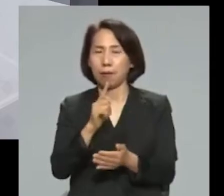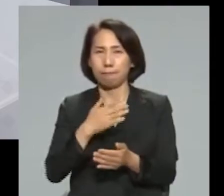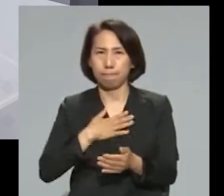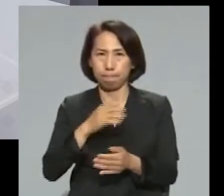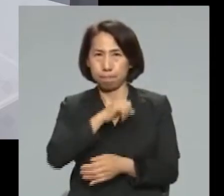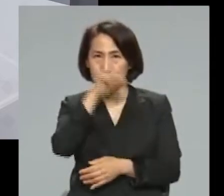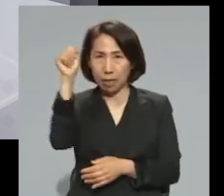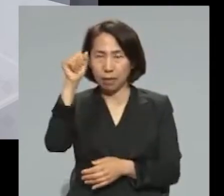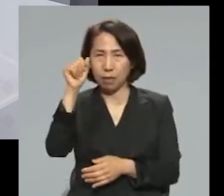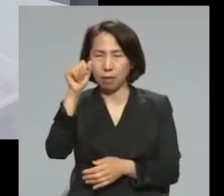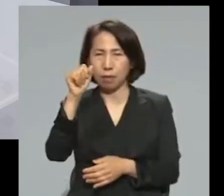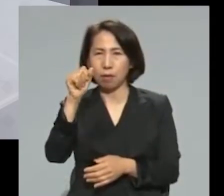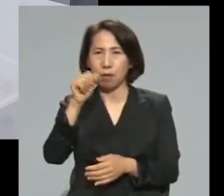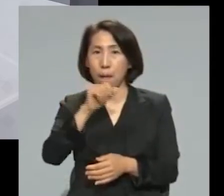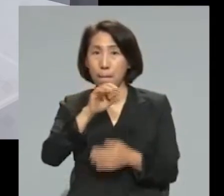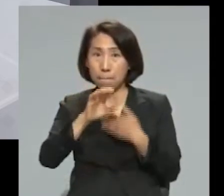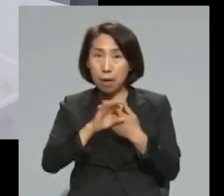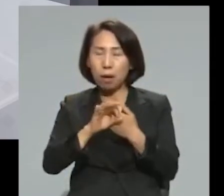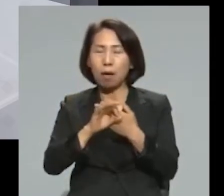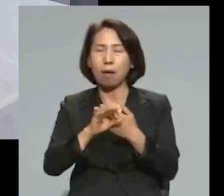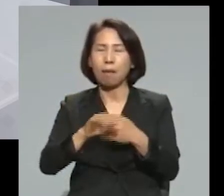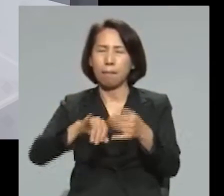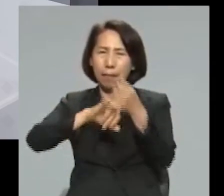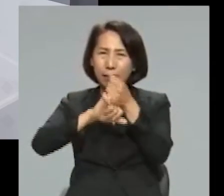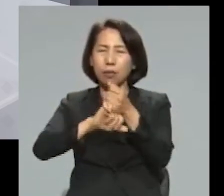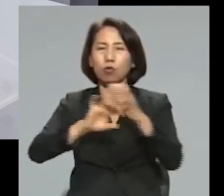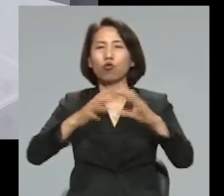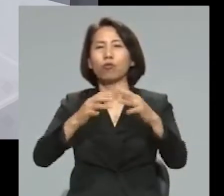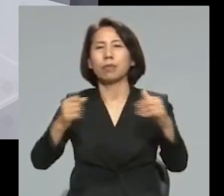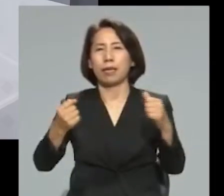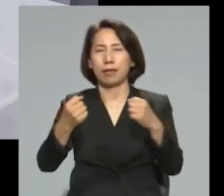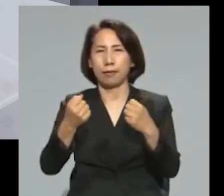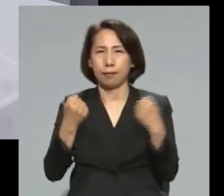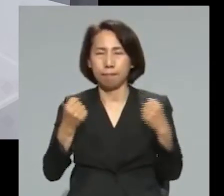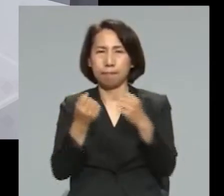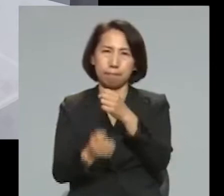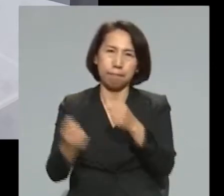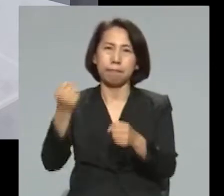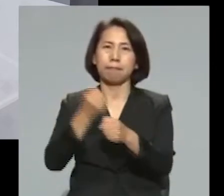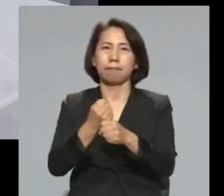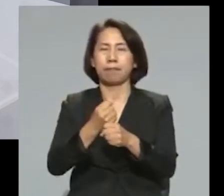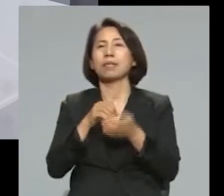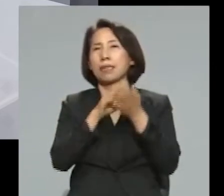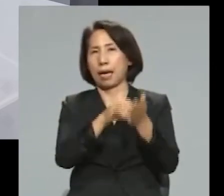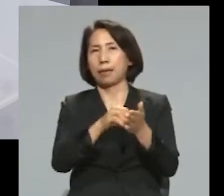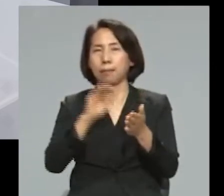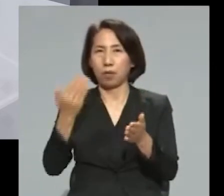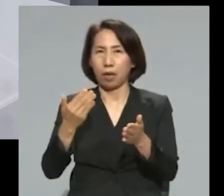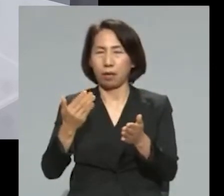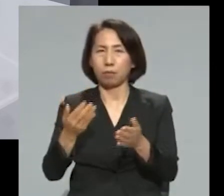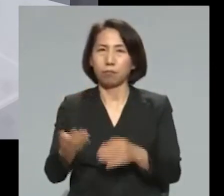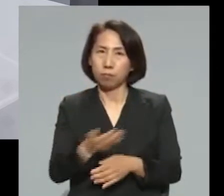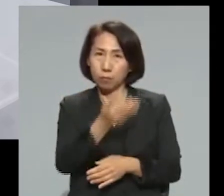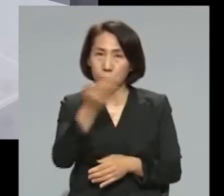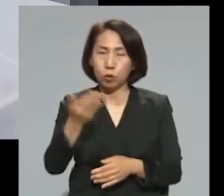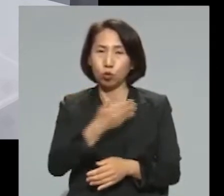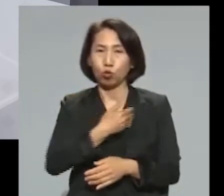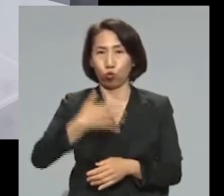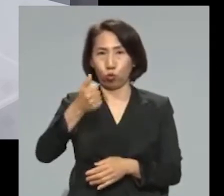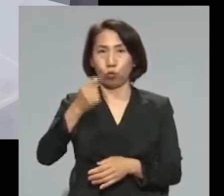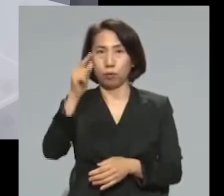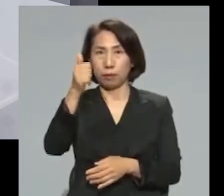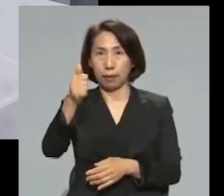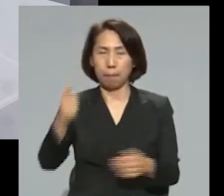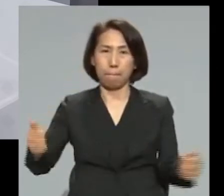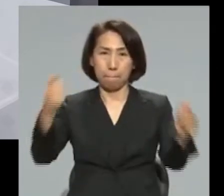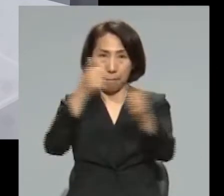반드시 복당하겠습니다. 존경하는 국민 여러분, 군수 한 사람만 바뀌어도 고령이 확